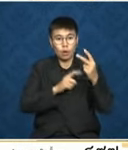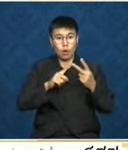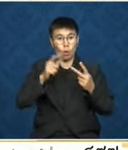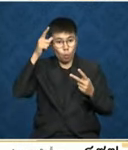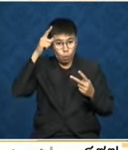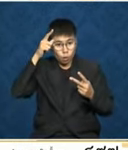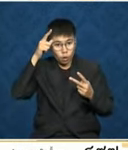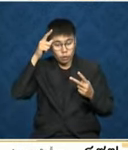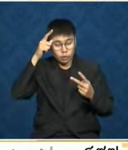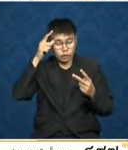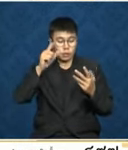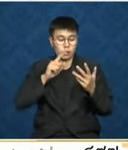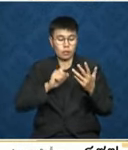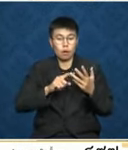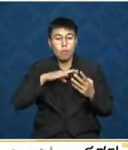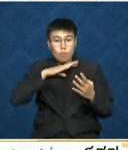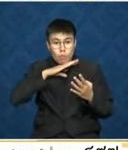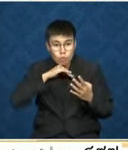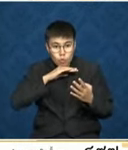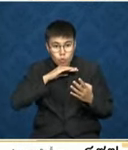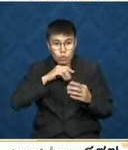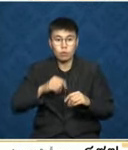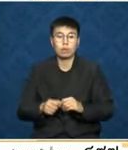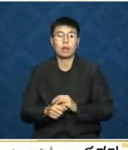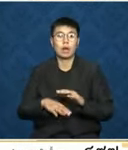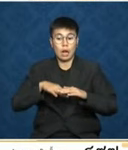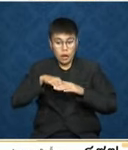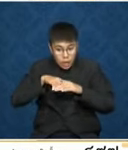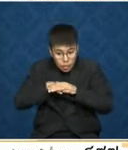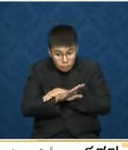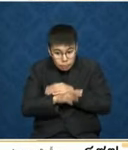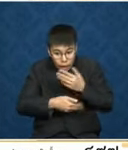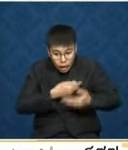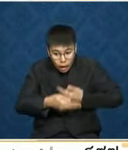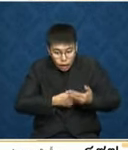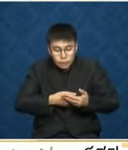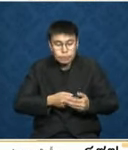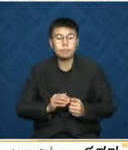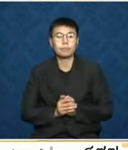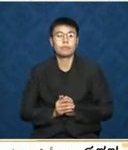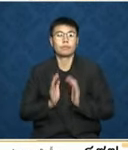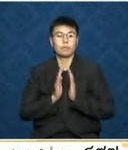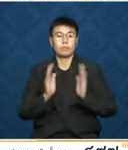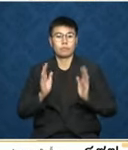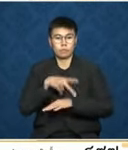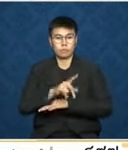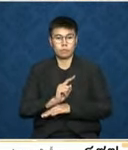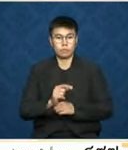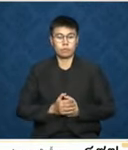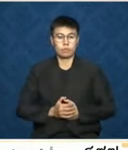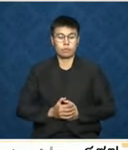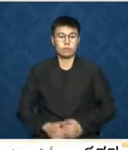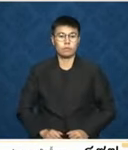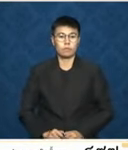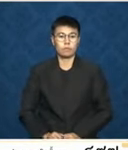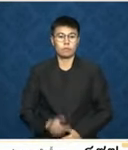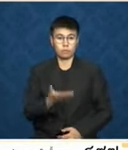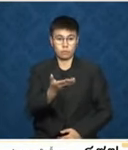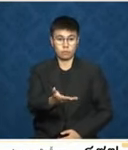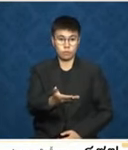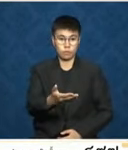เถื่อนเนื้อหมูเถื่อนต้องจัดการให้เดดขาครับท่านนายกครับขอบคุณท่านประธานครับต่อไปขอ